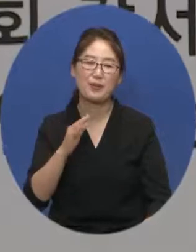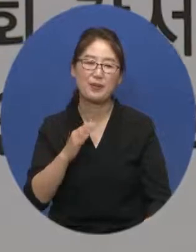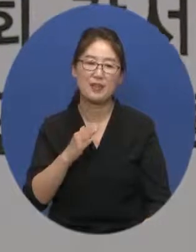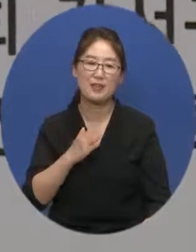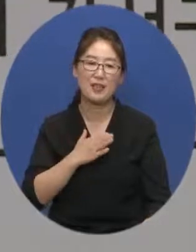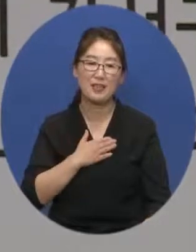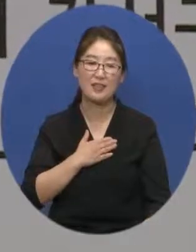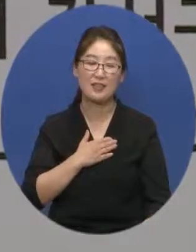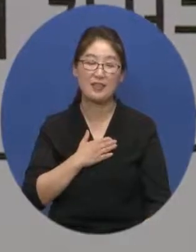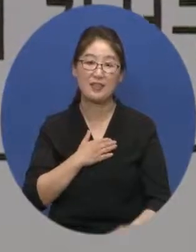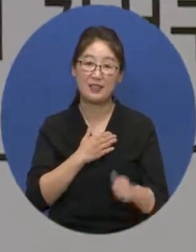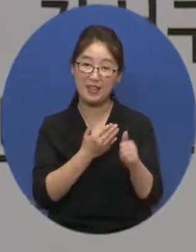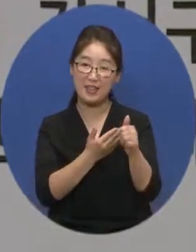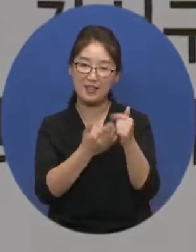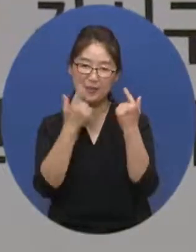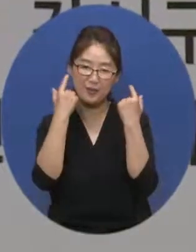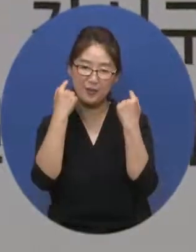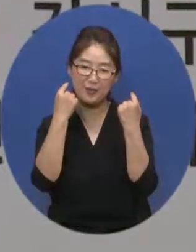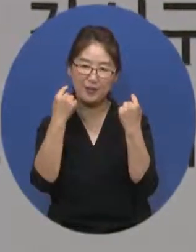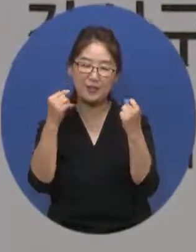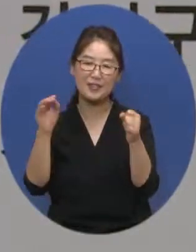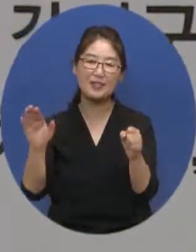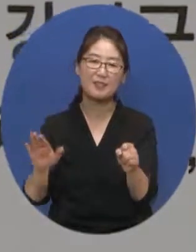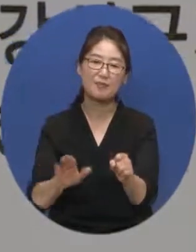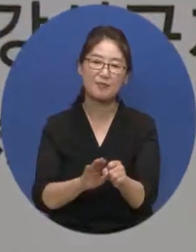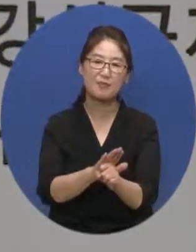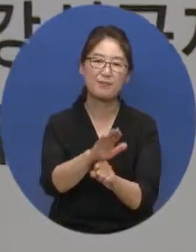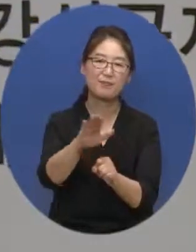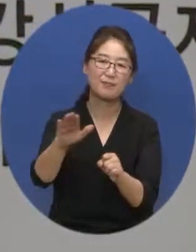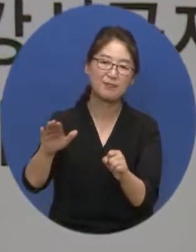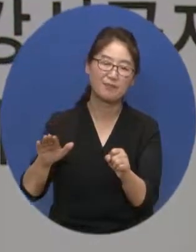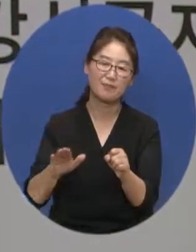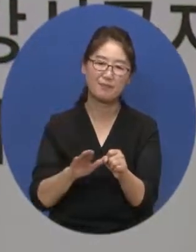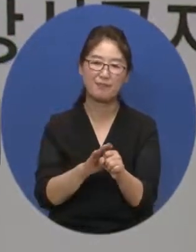내가 사랑하는 님이여.